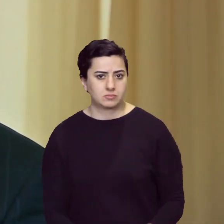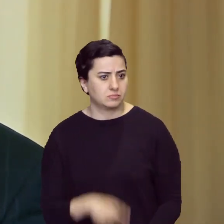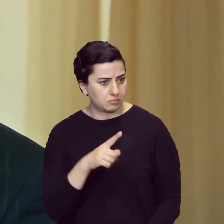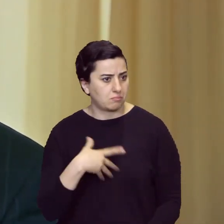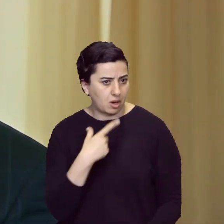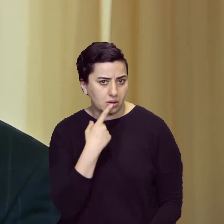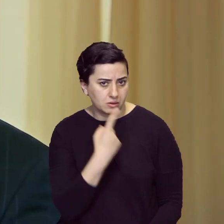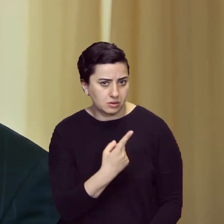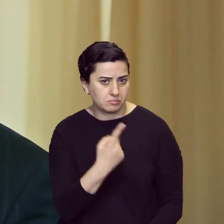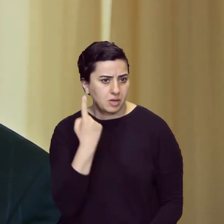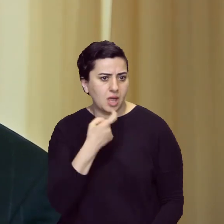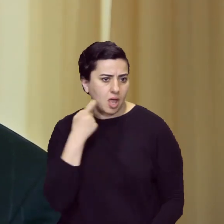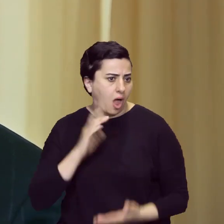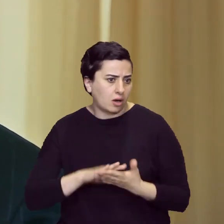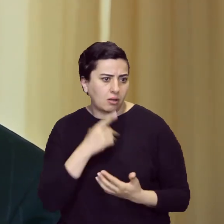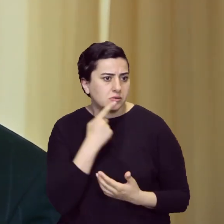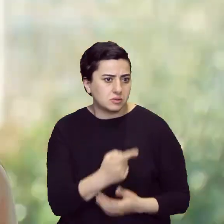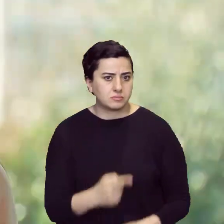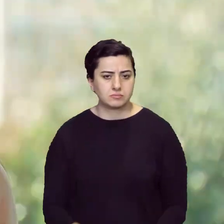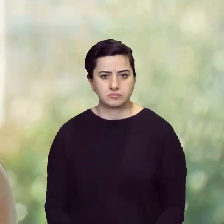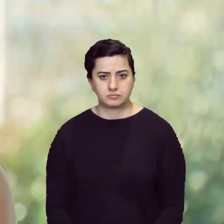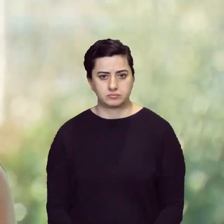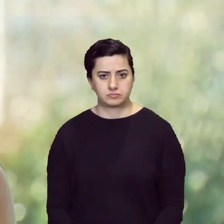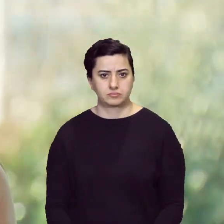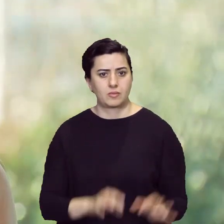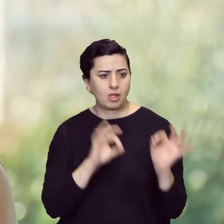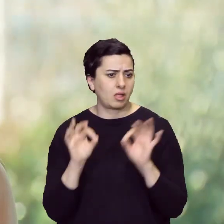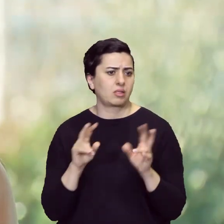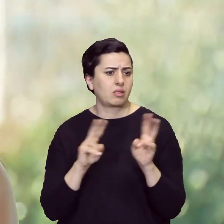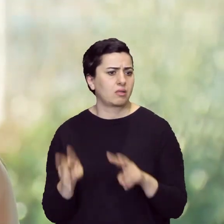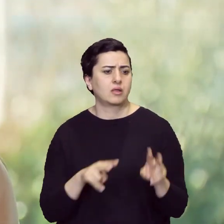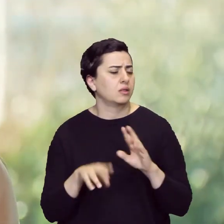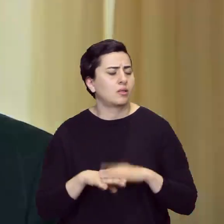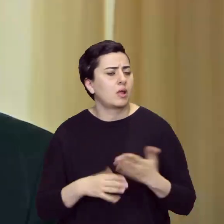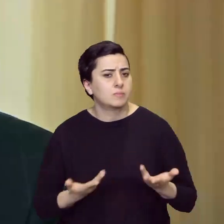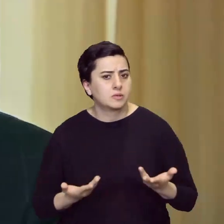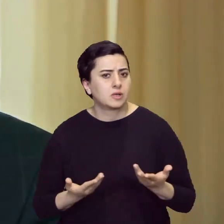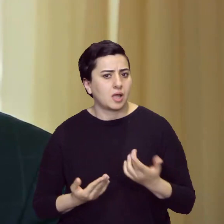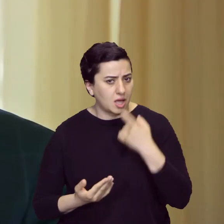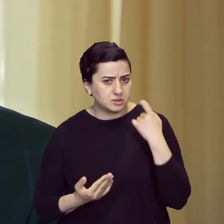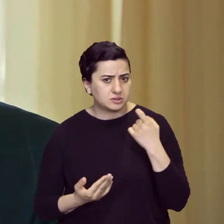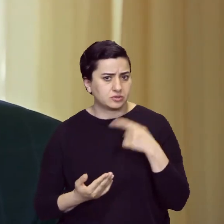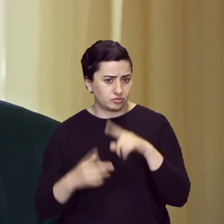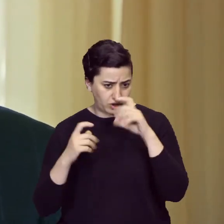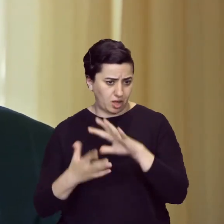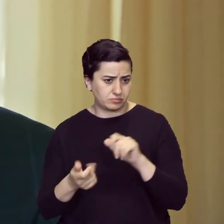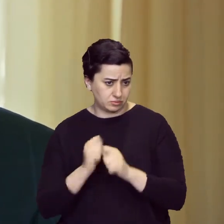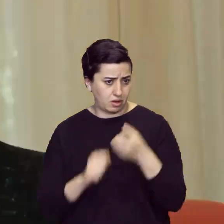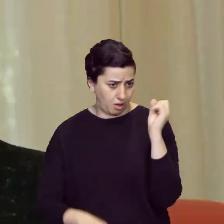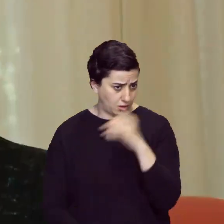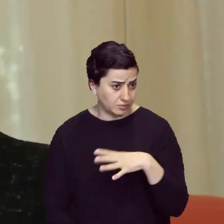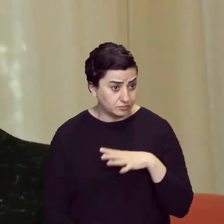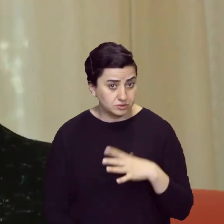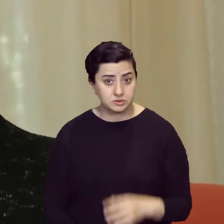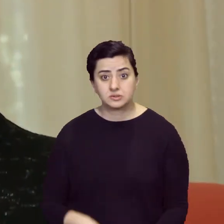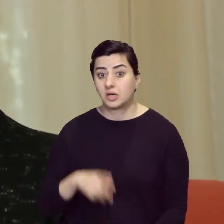merakını giderdim. Eski bir arkadaşım olduğunu söyledim. Bak aynı şeye devam ediyorsun. Ne yapsaydım yani? Eski çekildiğin fotoğrafların hepsini atsa mıydın?